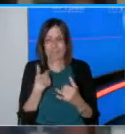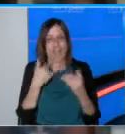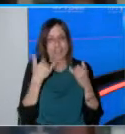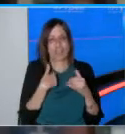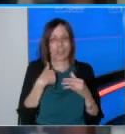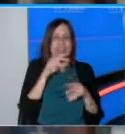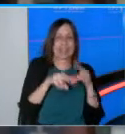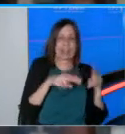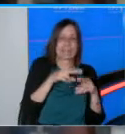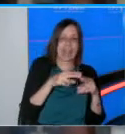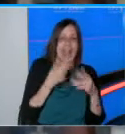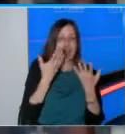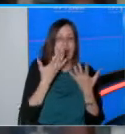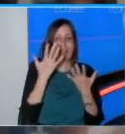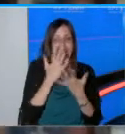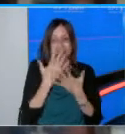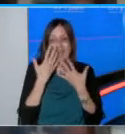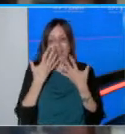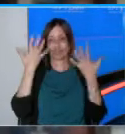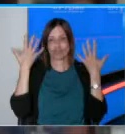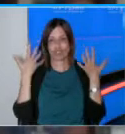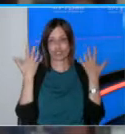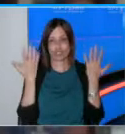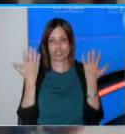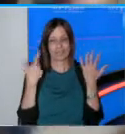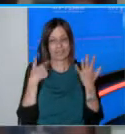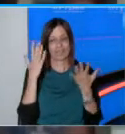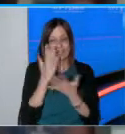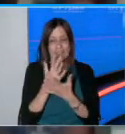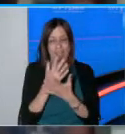אנחנו נטפל, כאילו 10 שנים שזיהו את הבעיה,